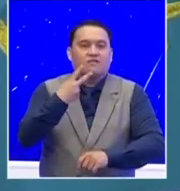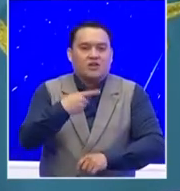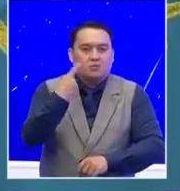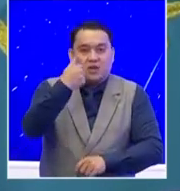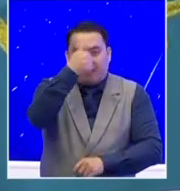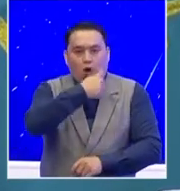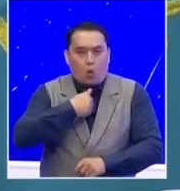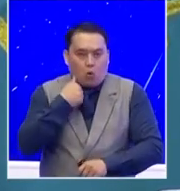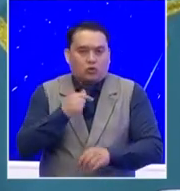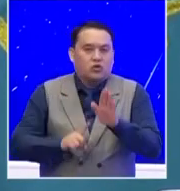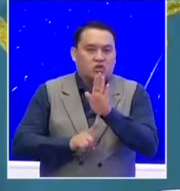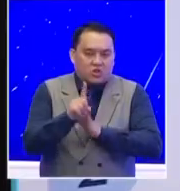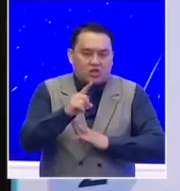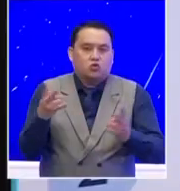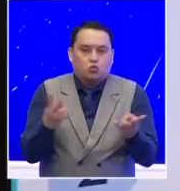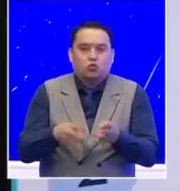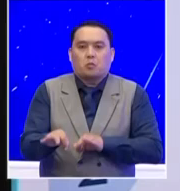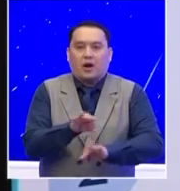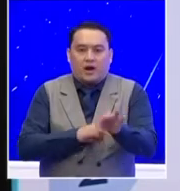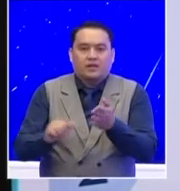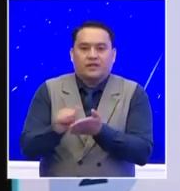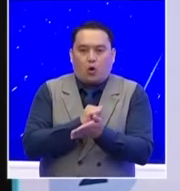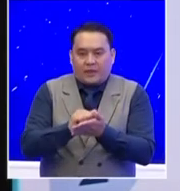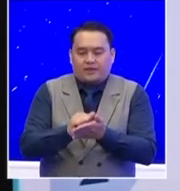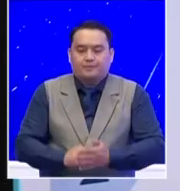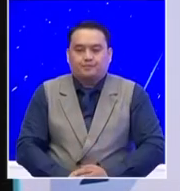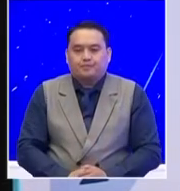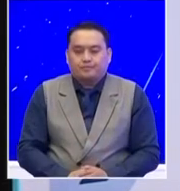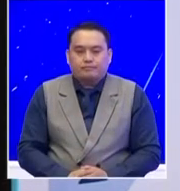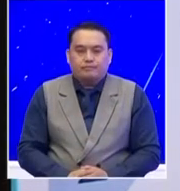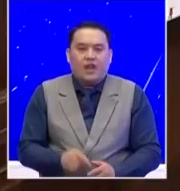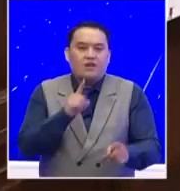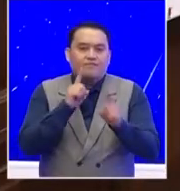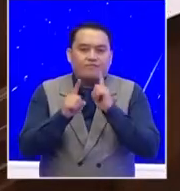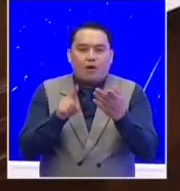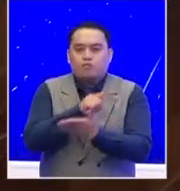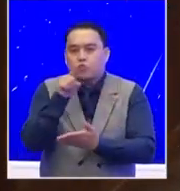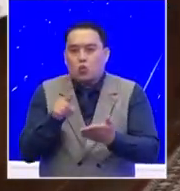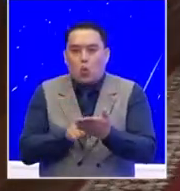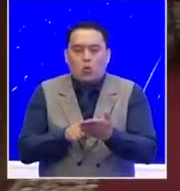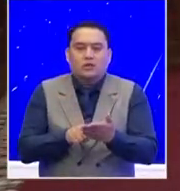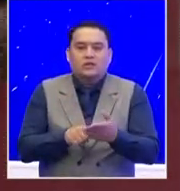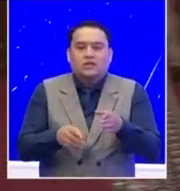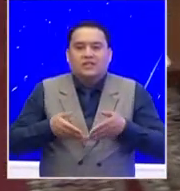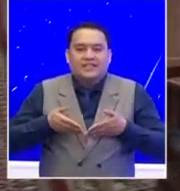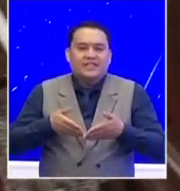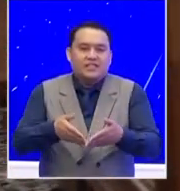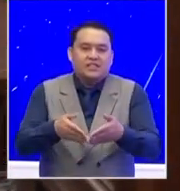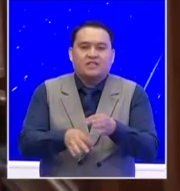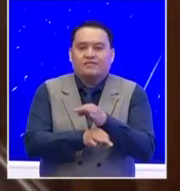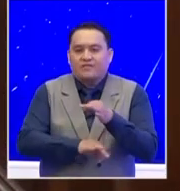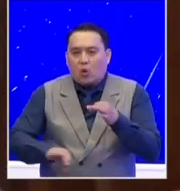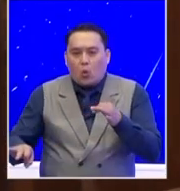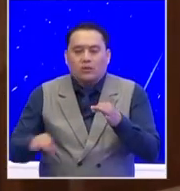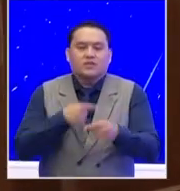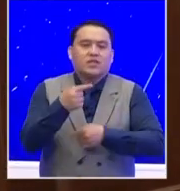этом году заложено должно быть. Обсудили участники селекторного заседания и вопросы модернизации ирригационной инфраструктуры. В нынешнем